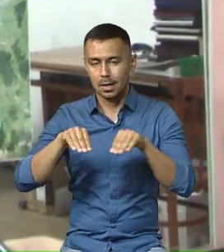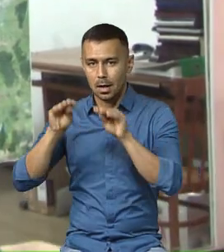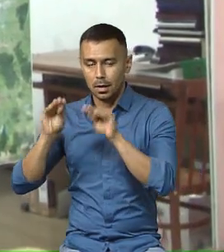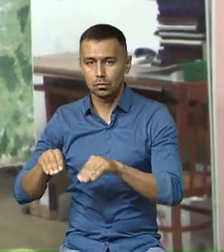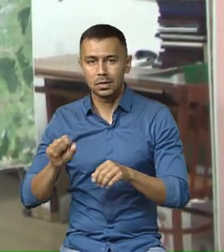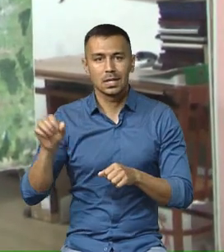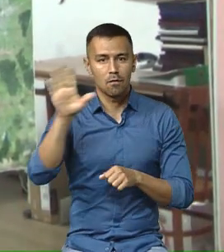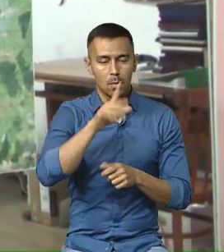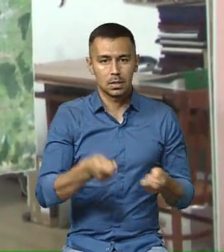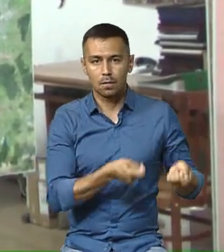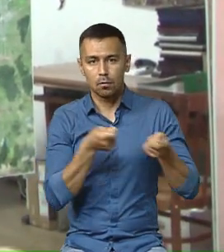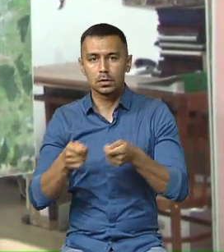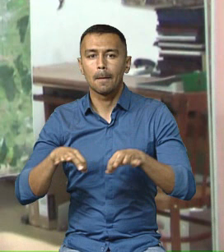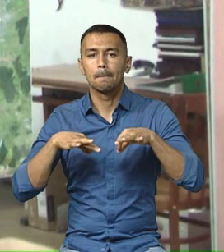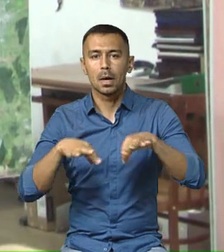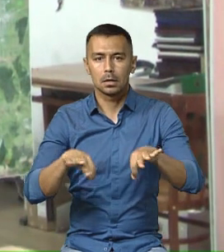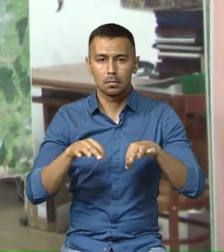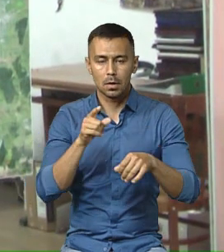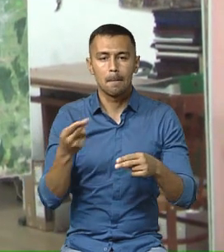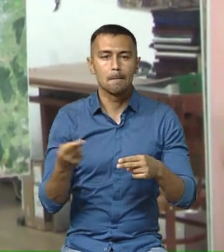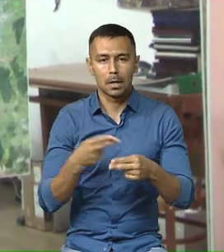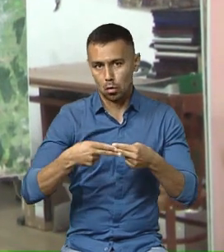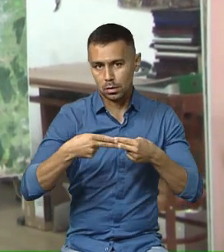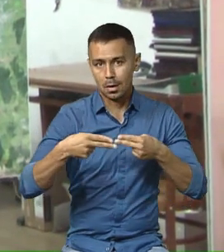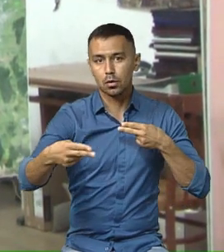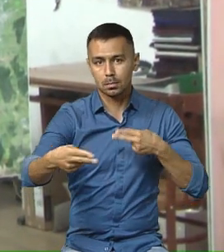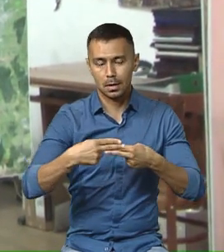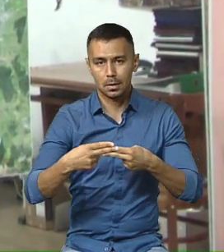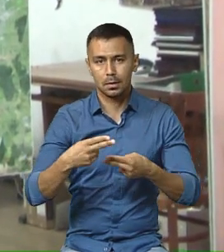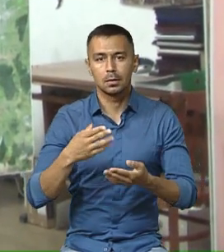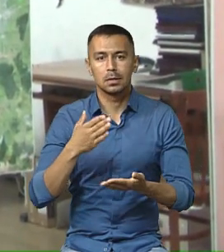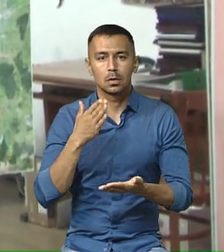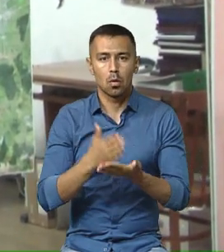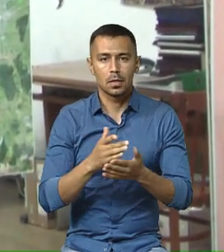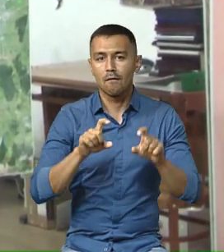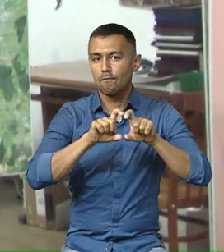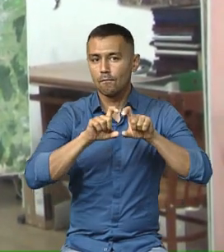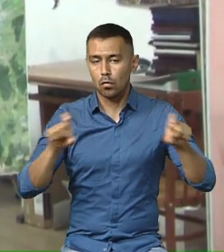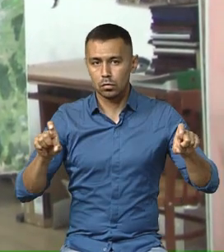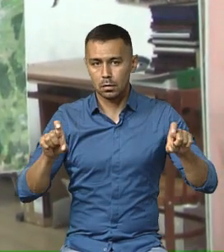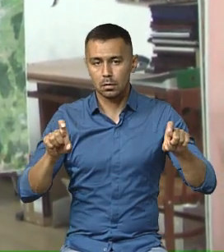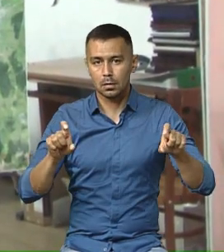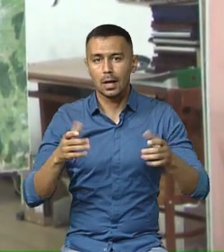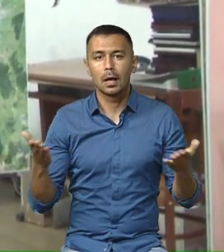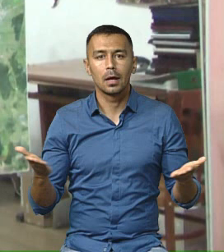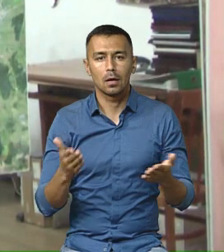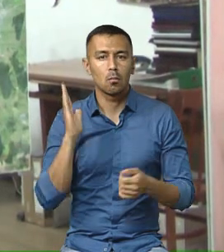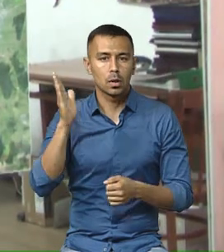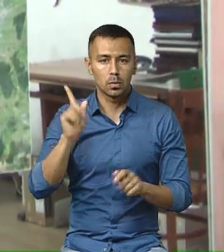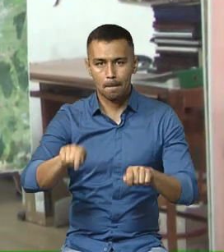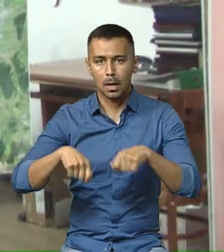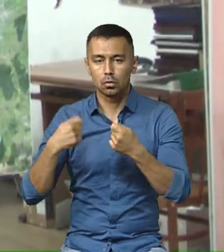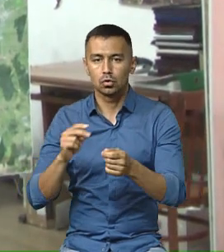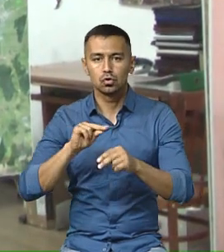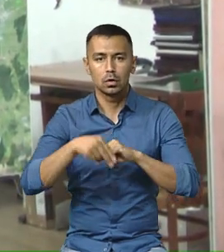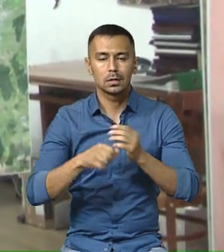Європи завозиться машина, вона йде без розмитнення, йде, заходить на фонди, які по подальшому передають